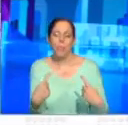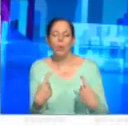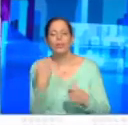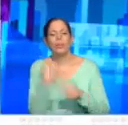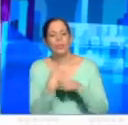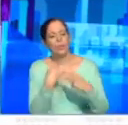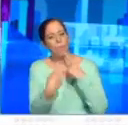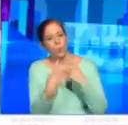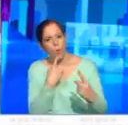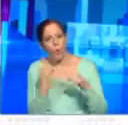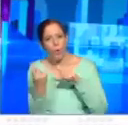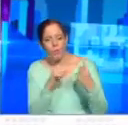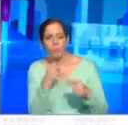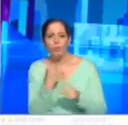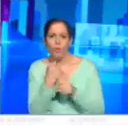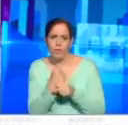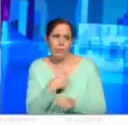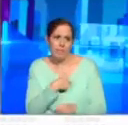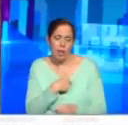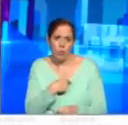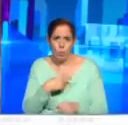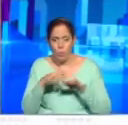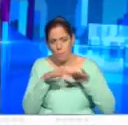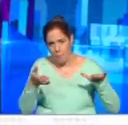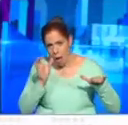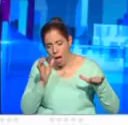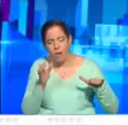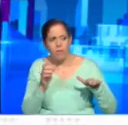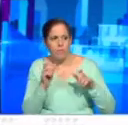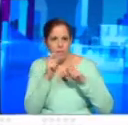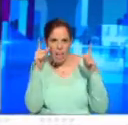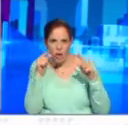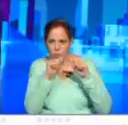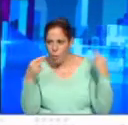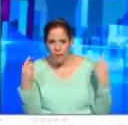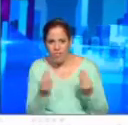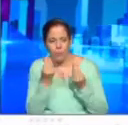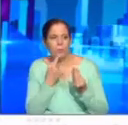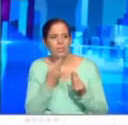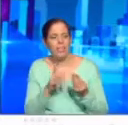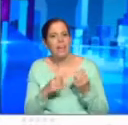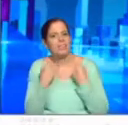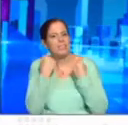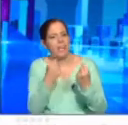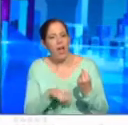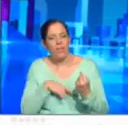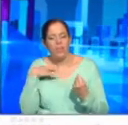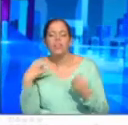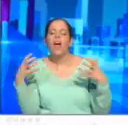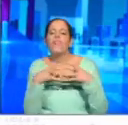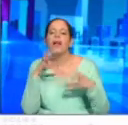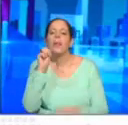מונולוגים שעובדים אצלנו בבר והפתענו אותם בכל מיני דברים. זאת אומרת, הייתה נסיעה חווייתית, חברת מטרופולין החליטה